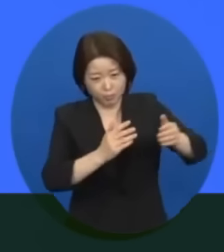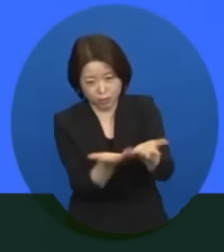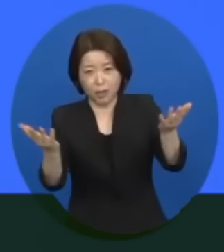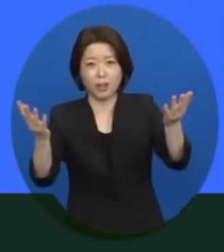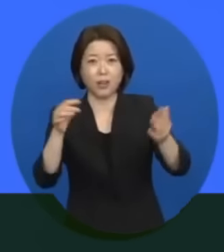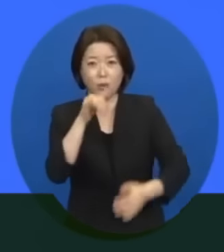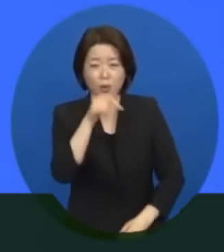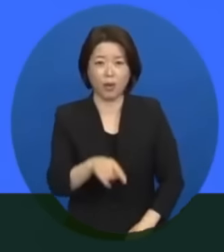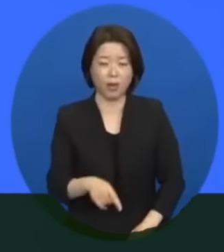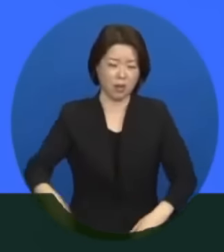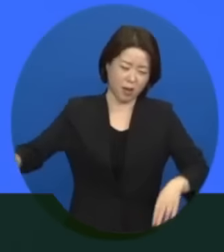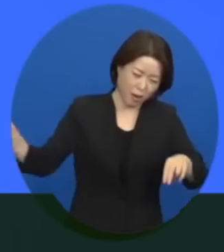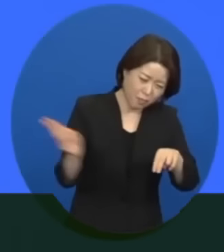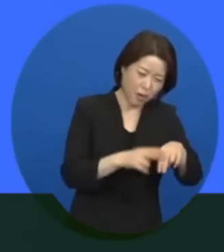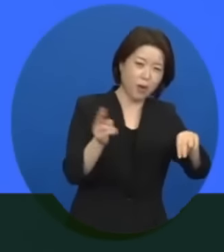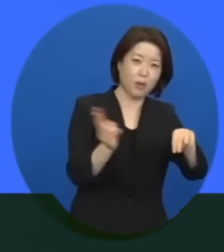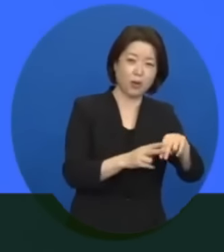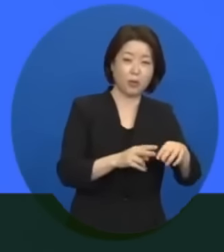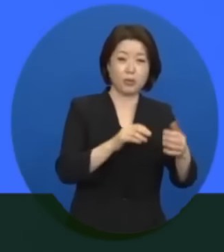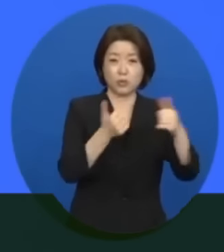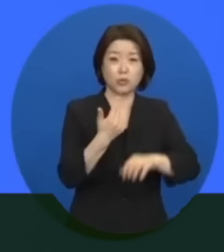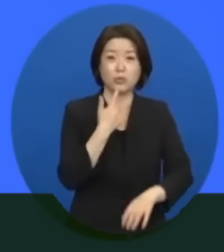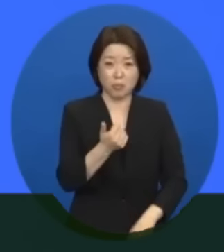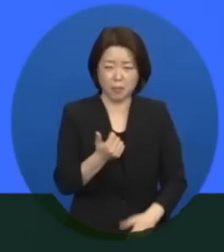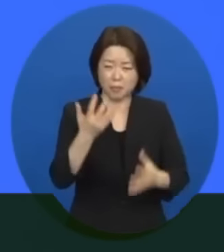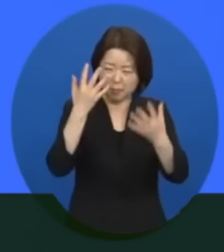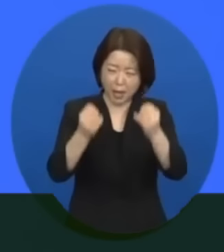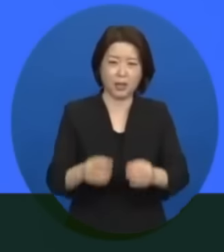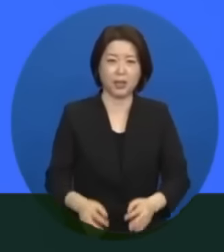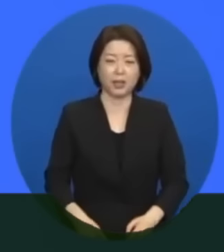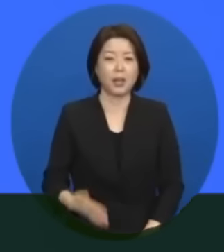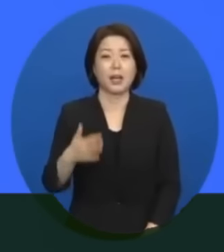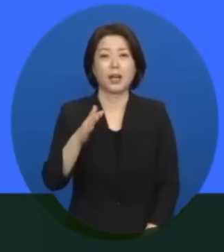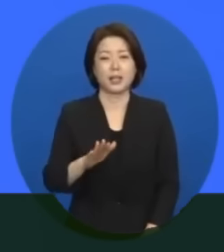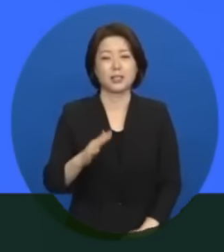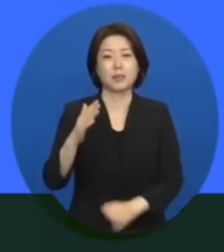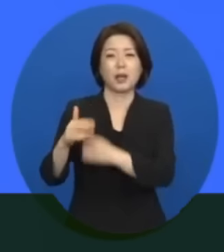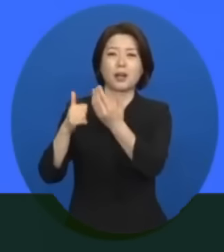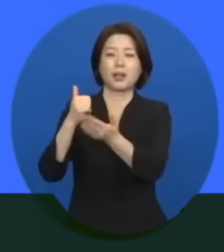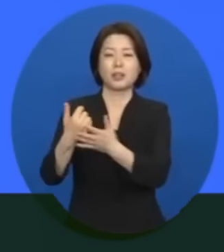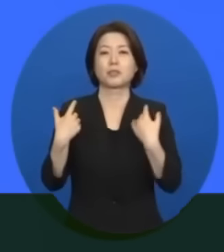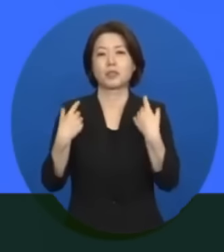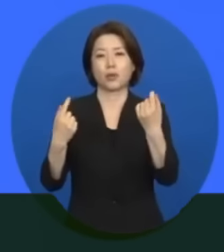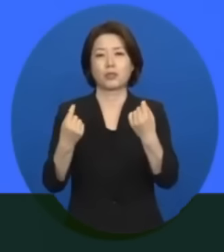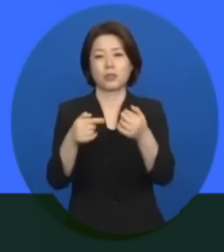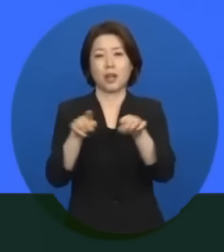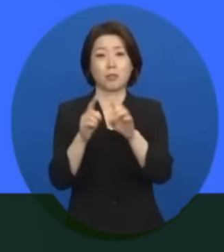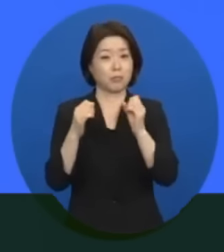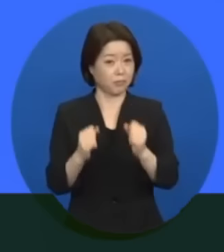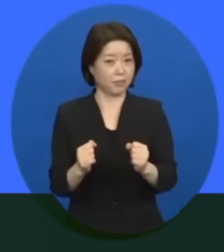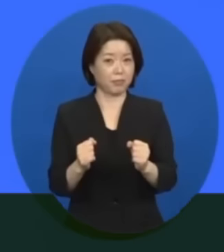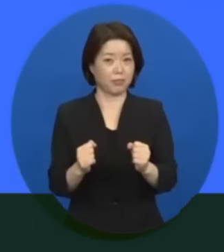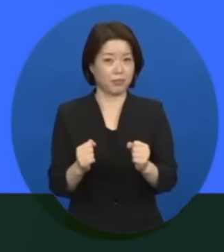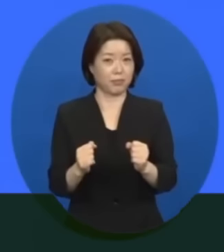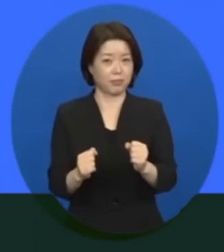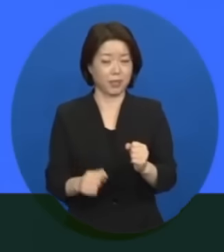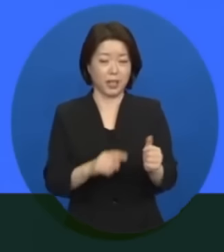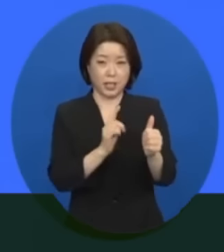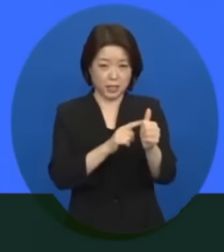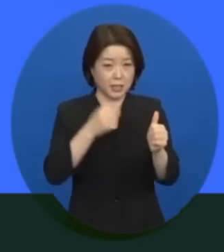당하고 매 맞고요 거기 뭐 죽을 뻔해요 그렇지만 그렇지만 하나님은 여전히 함께 서 그가 그